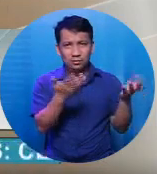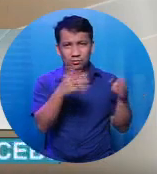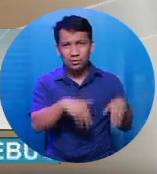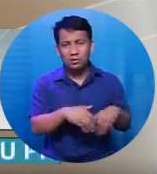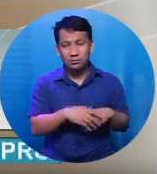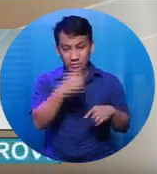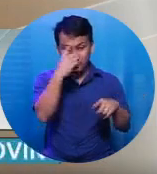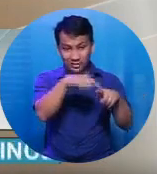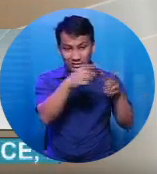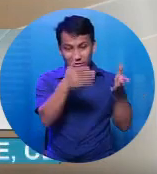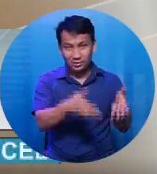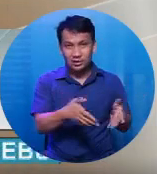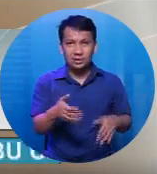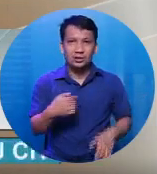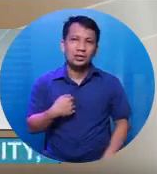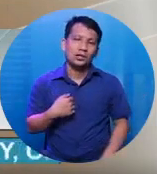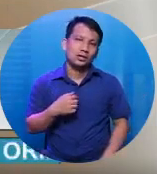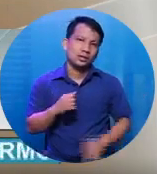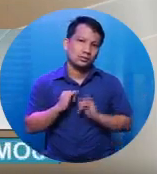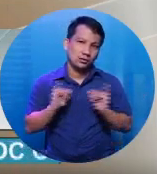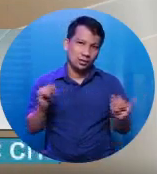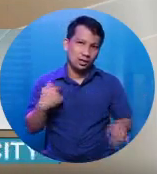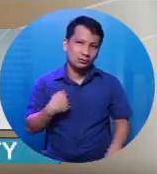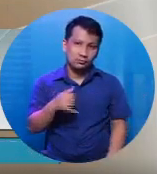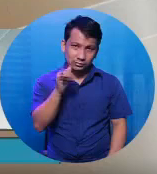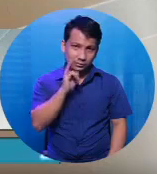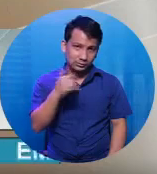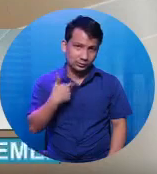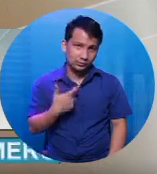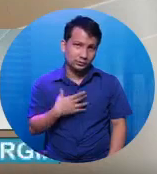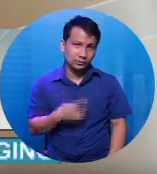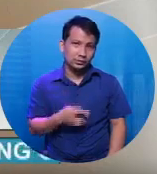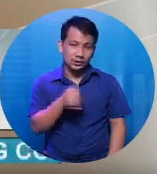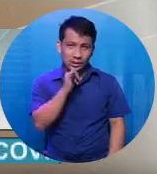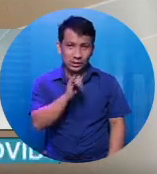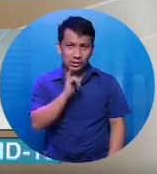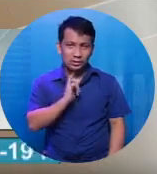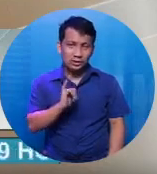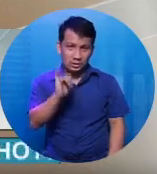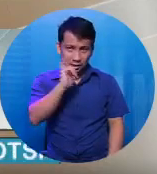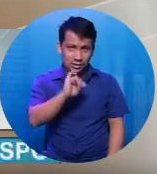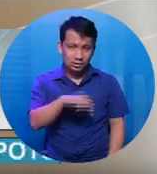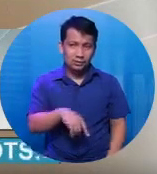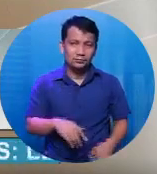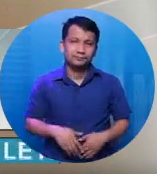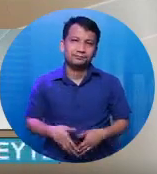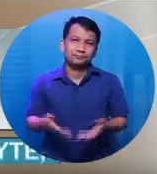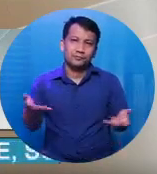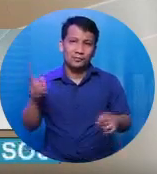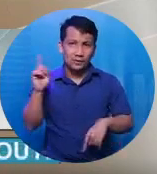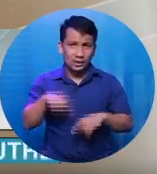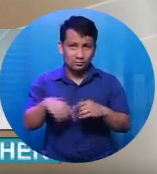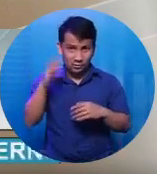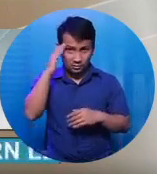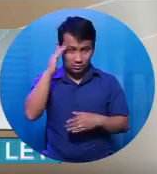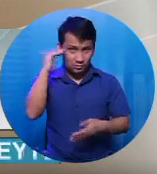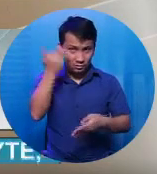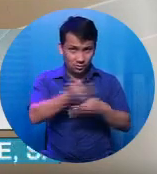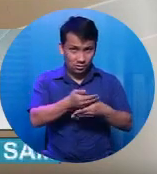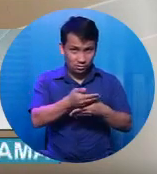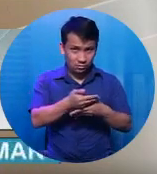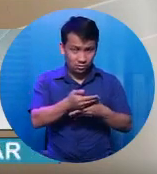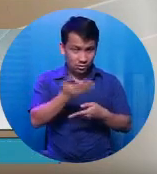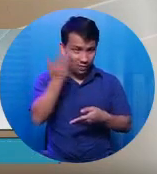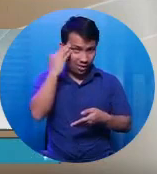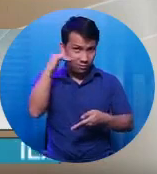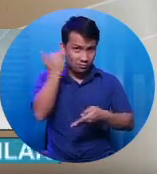Siyempre po, sir, may bisyo rin po ako. Kunting okay. Wish lang po, alak lang po. Alright. Pero di ba alam mo, lockdown ngayon,